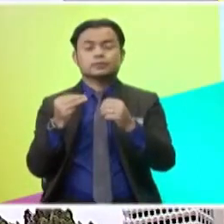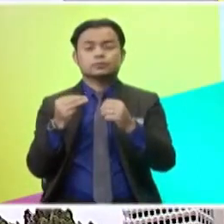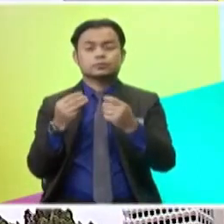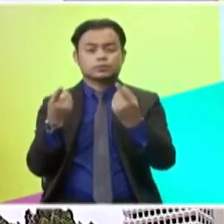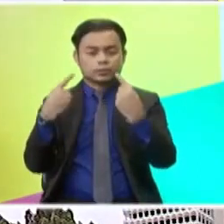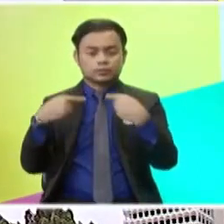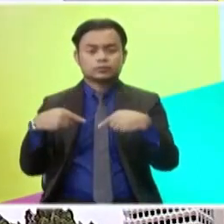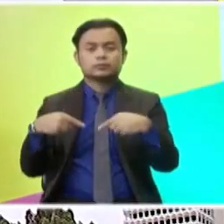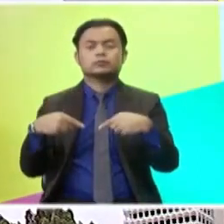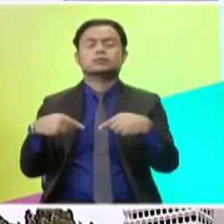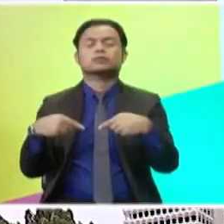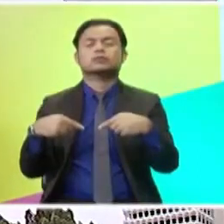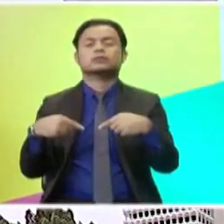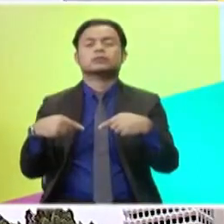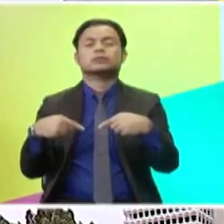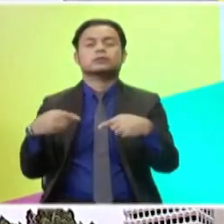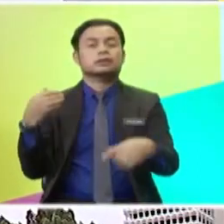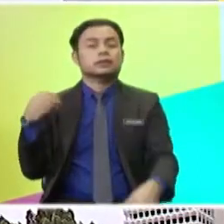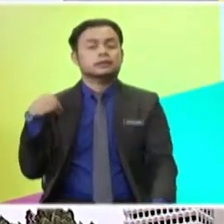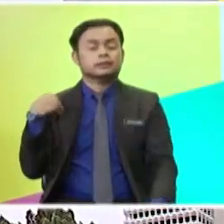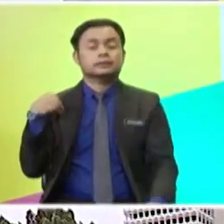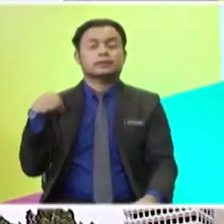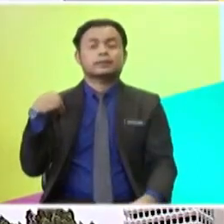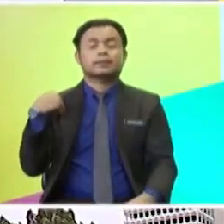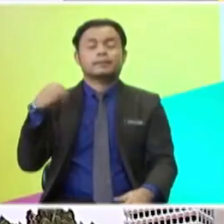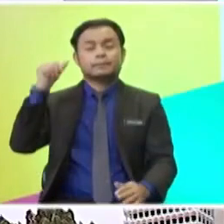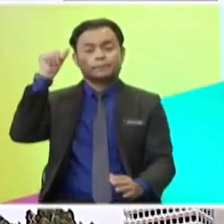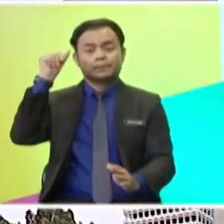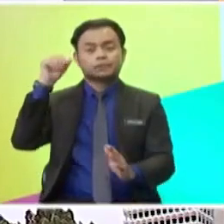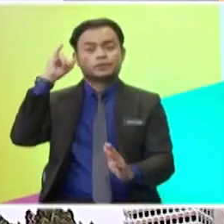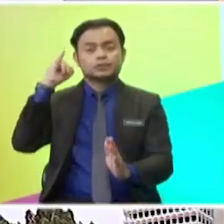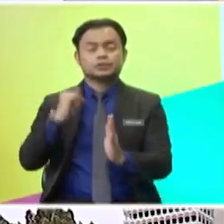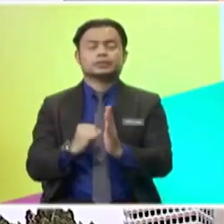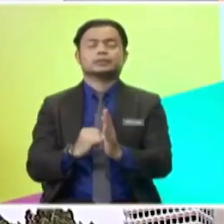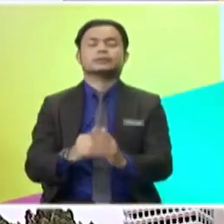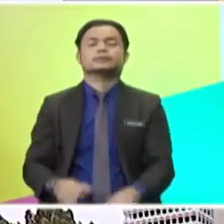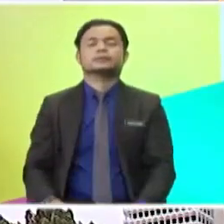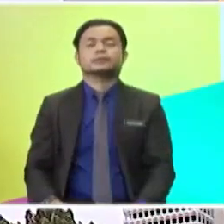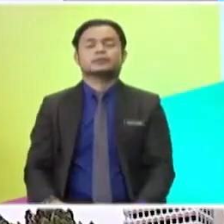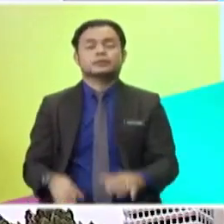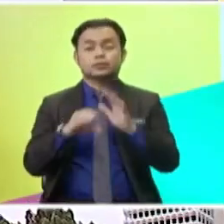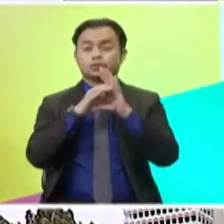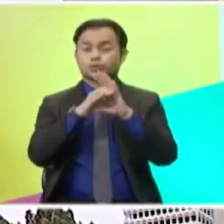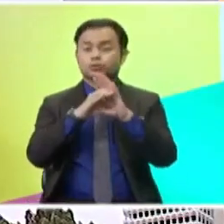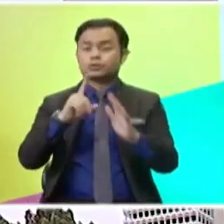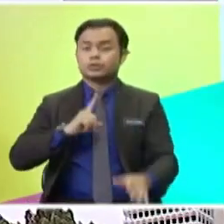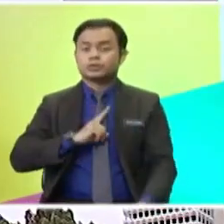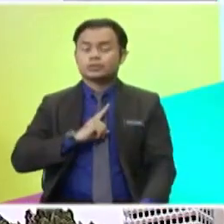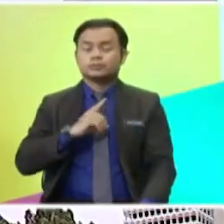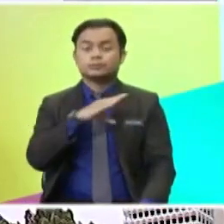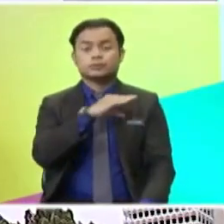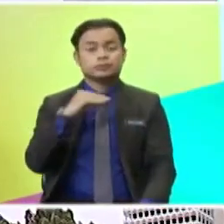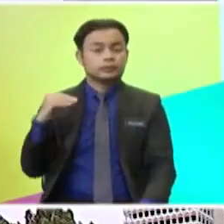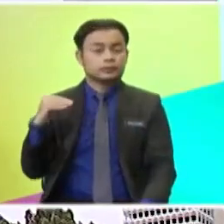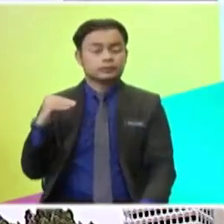dengan raja-raja Melayu. Ada bidang yang British tak boleh campur tangan langsung. Okay? Seperti hal ehwal Islam dan juga adat istiadat Melayu, yang ini British